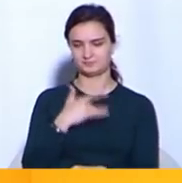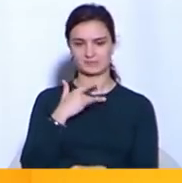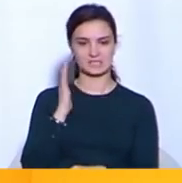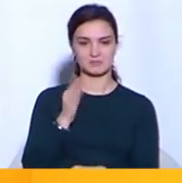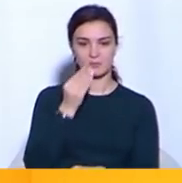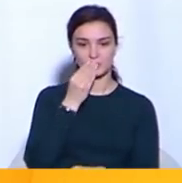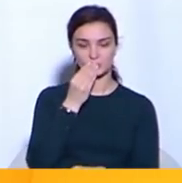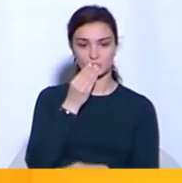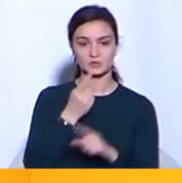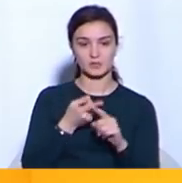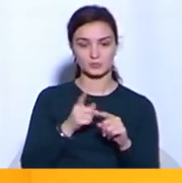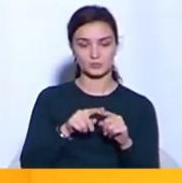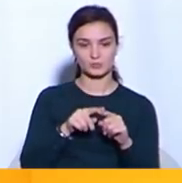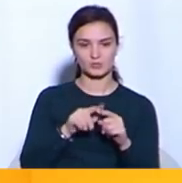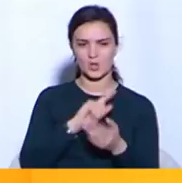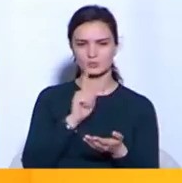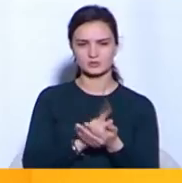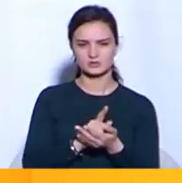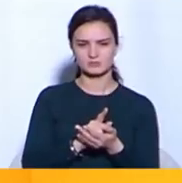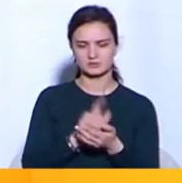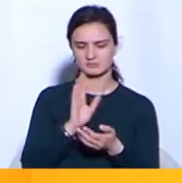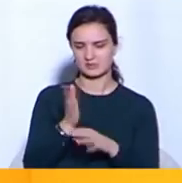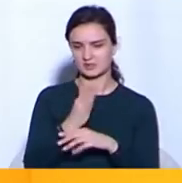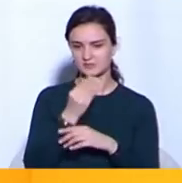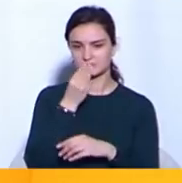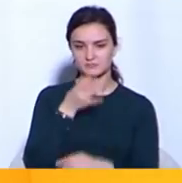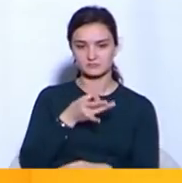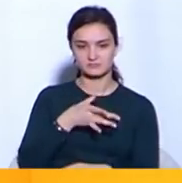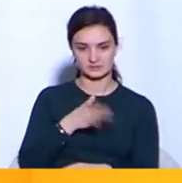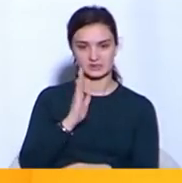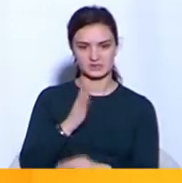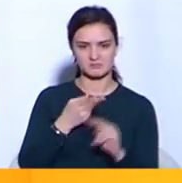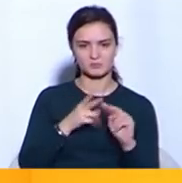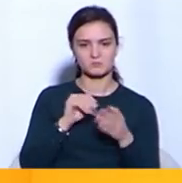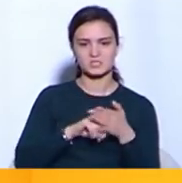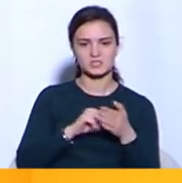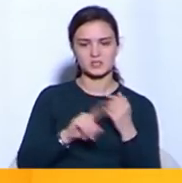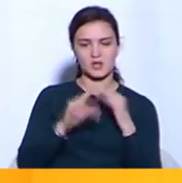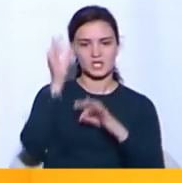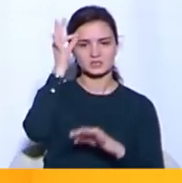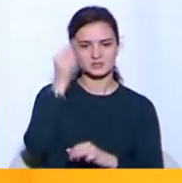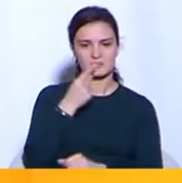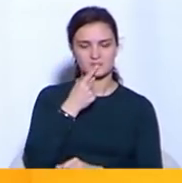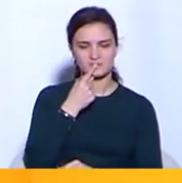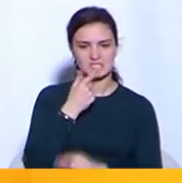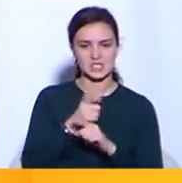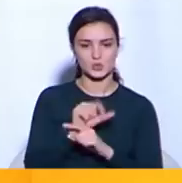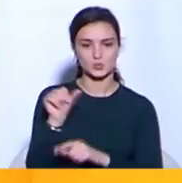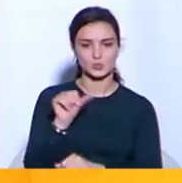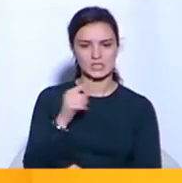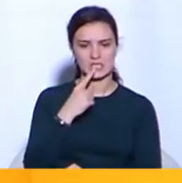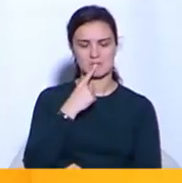ეს პროდუქტი და აუცილებლად შემდეგ ცხოვრებაში ათავს აარიდებს ამ პროდუქტს იმ მარტივი მიზეზის გამო, რომ გაახსენება ის ძალიან ცუდი